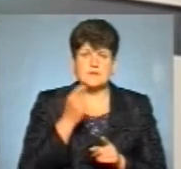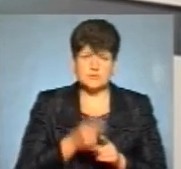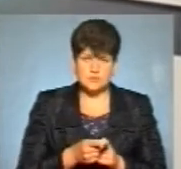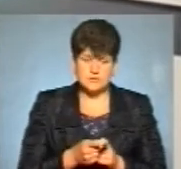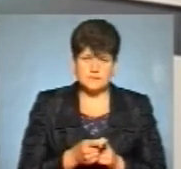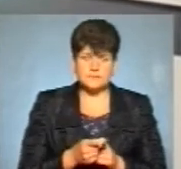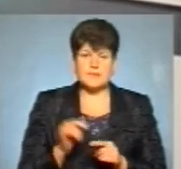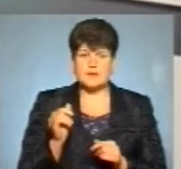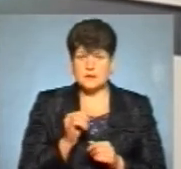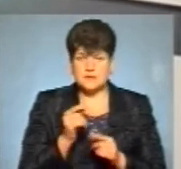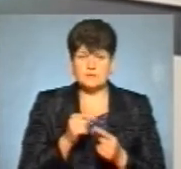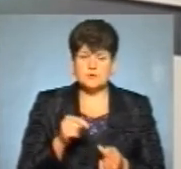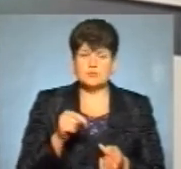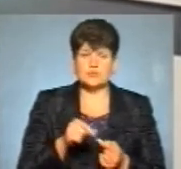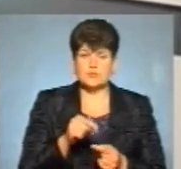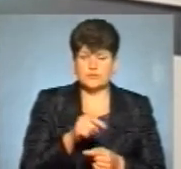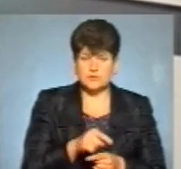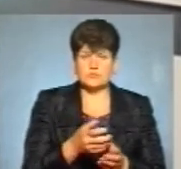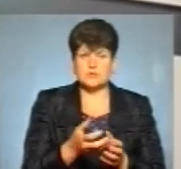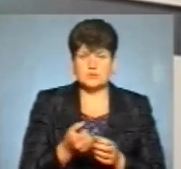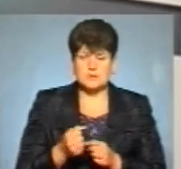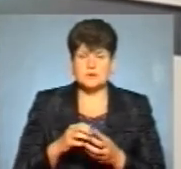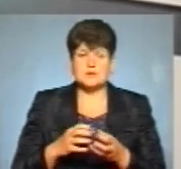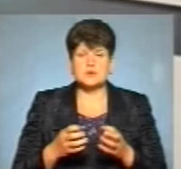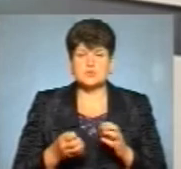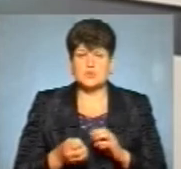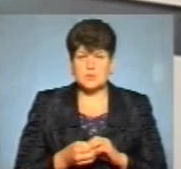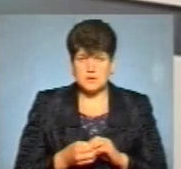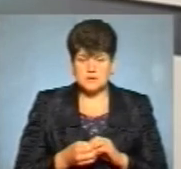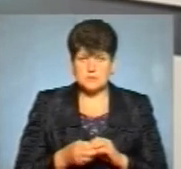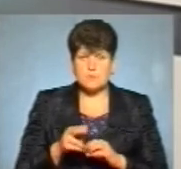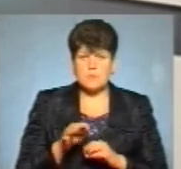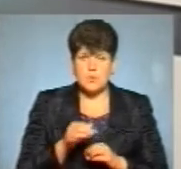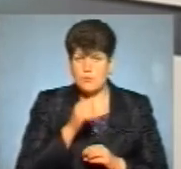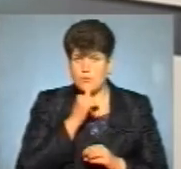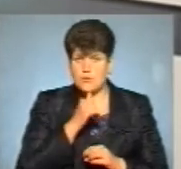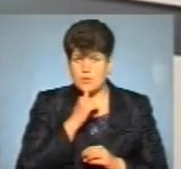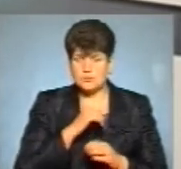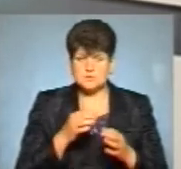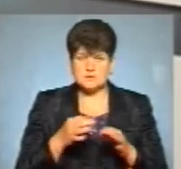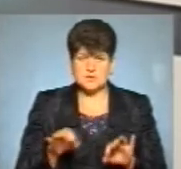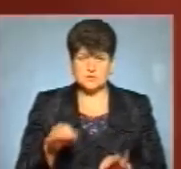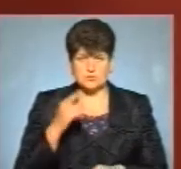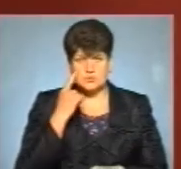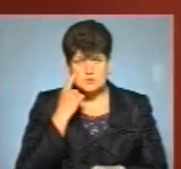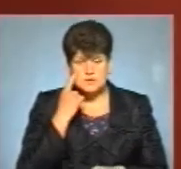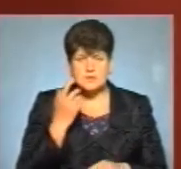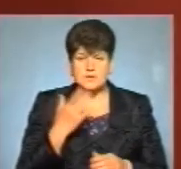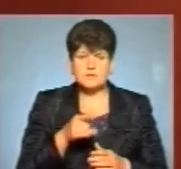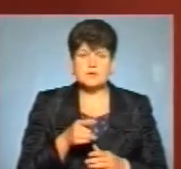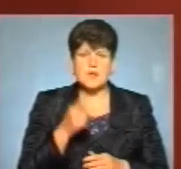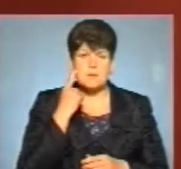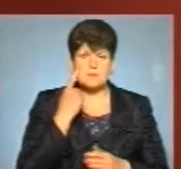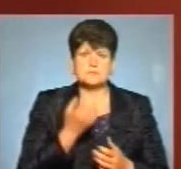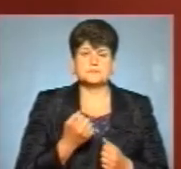І відповідно до цього вони отримували результат по пробному незалежному оцінюванні, який вони бал